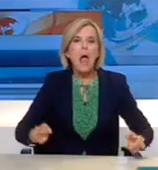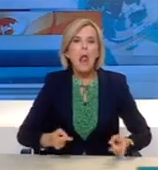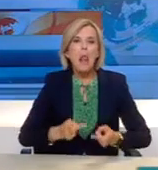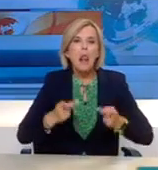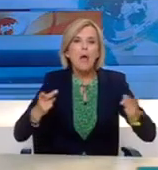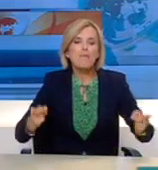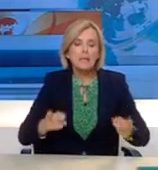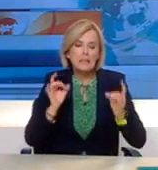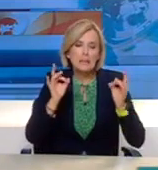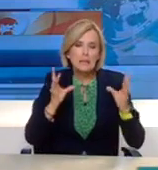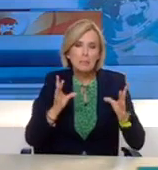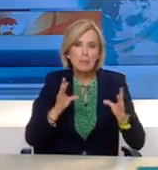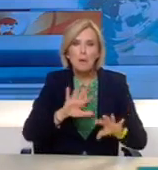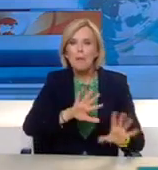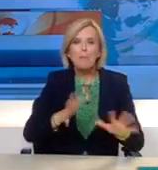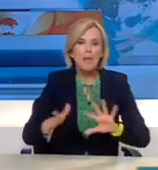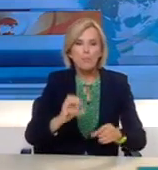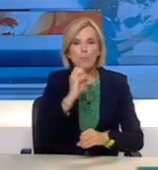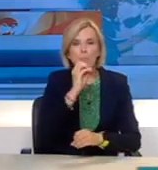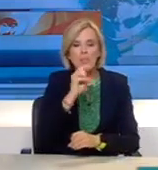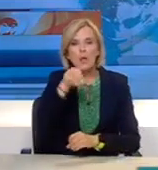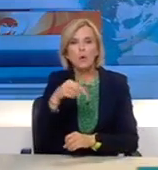τάξης του 0,01% ας πούμε.